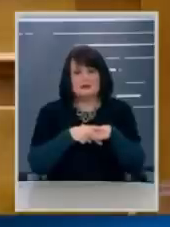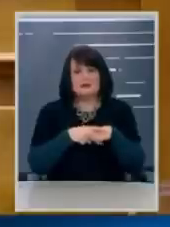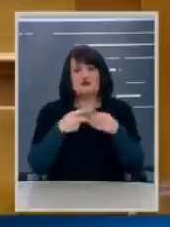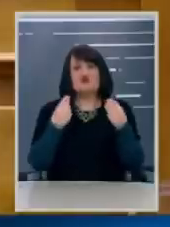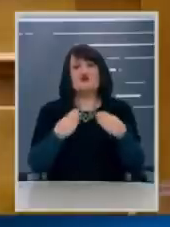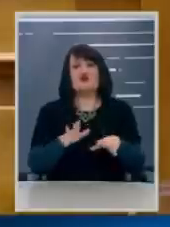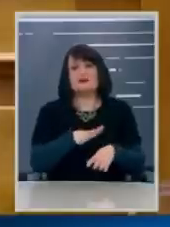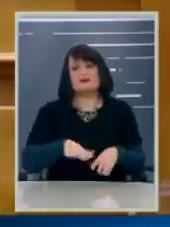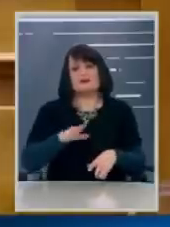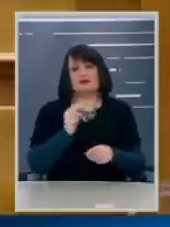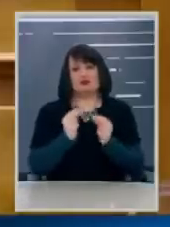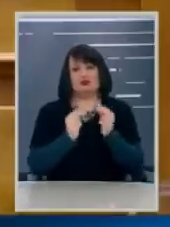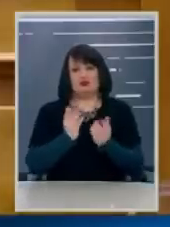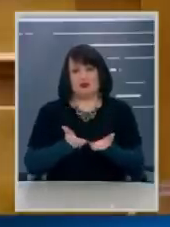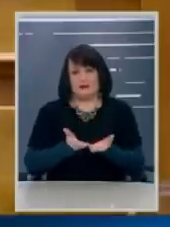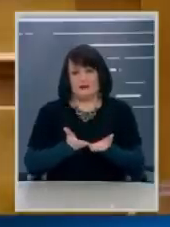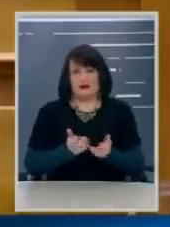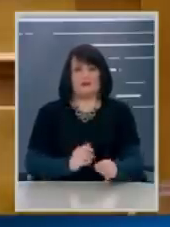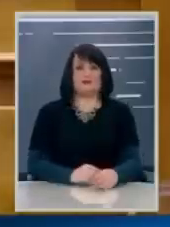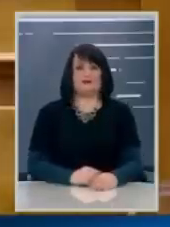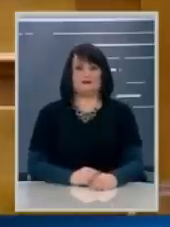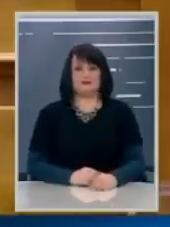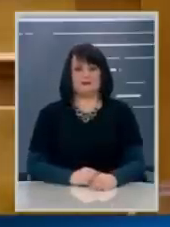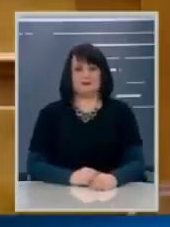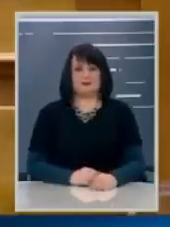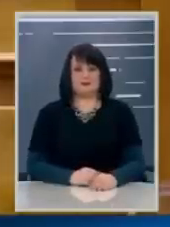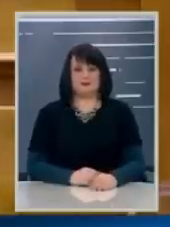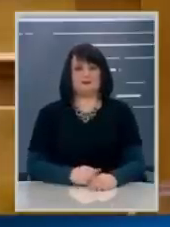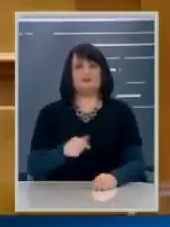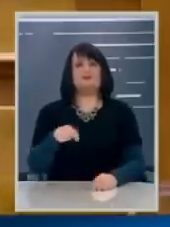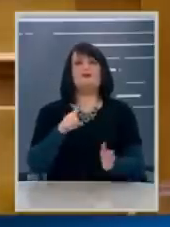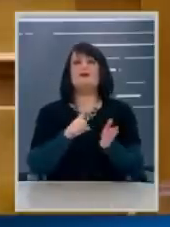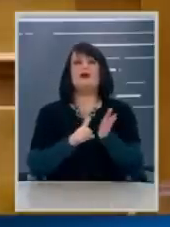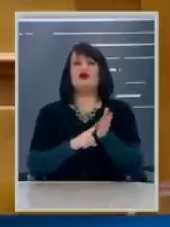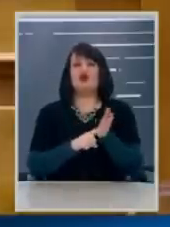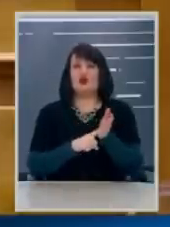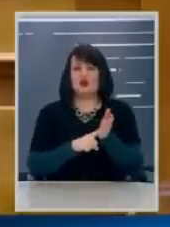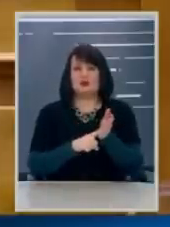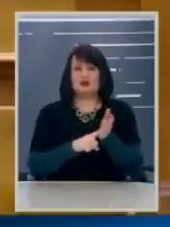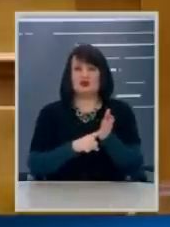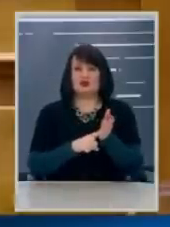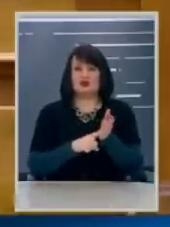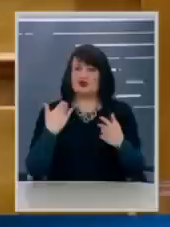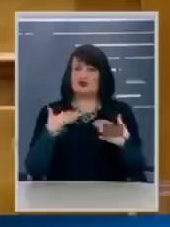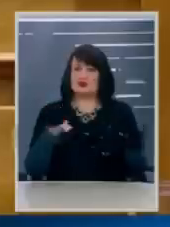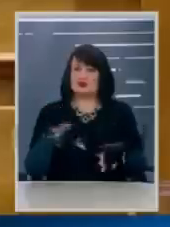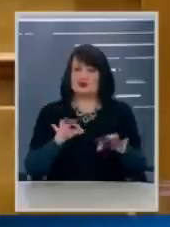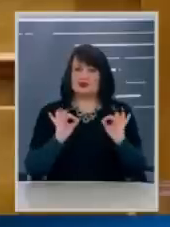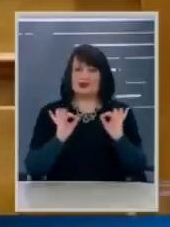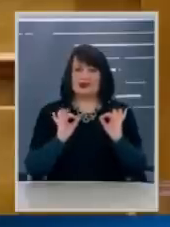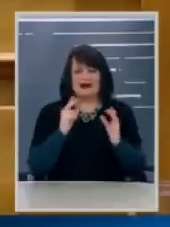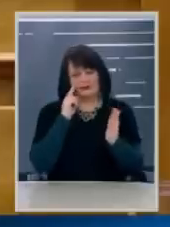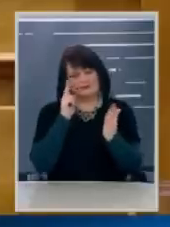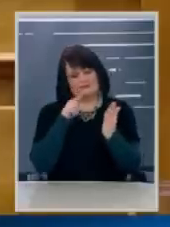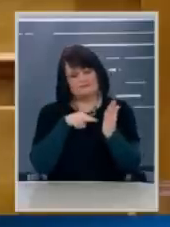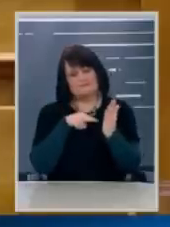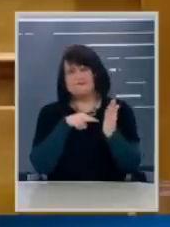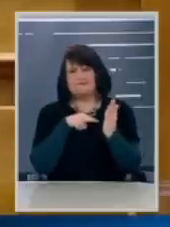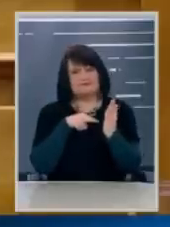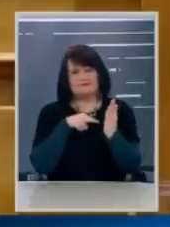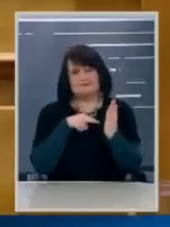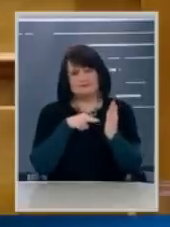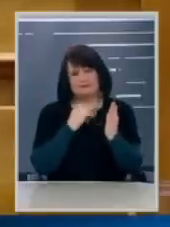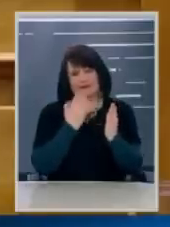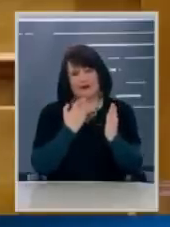του προβλήματος. Ένας νόμος που από την αρχή φάνηκε ότι δεν θα μπορούσε